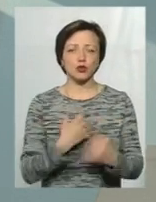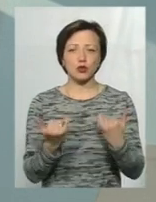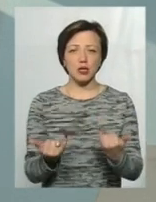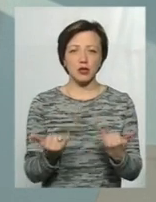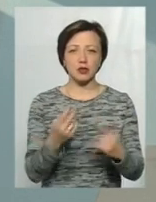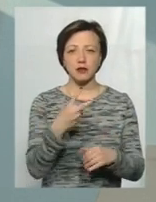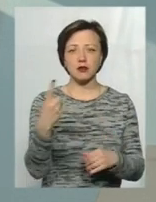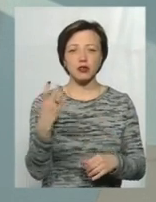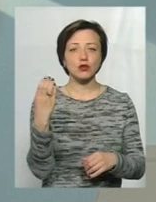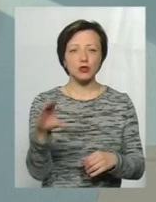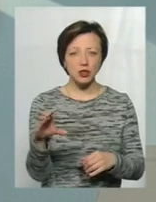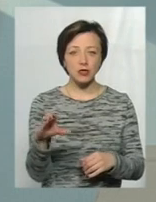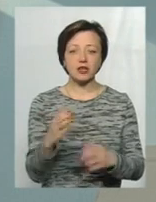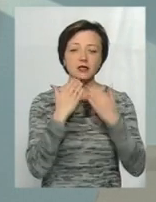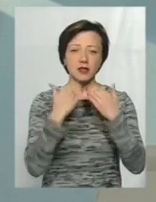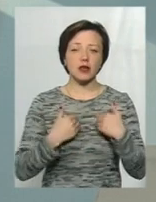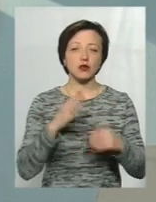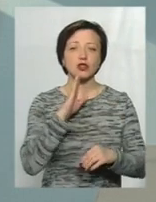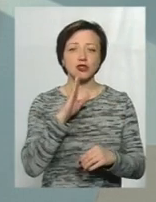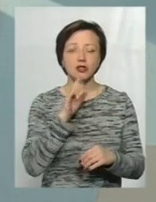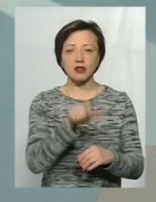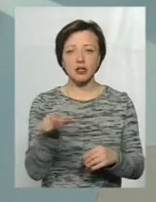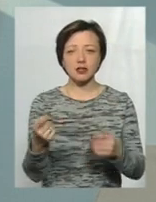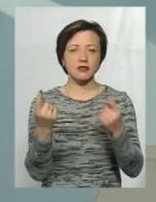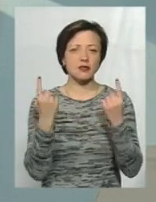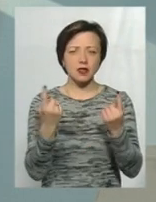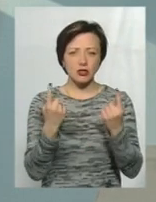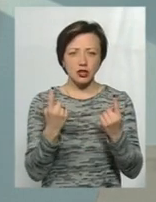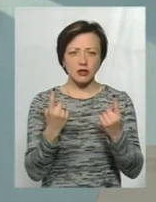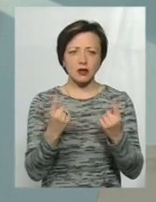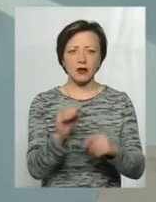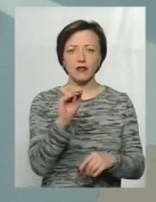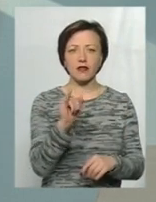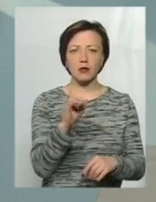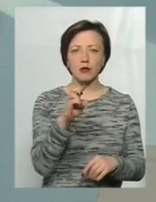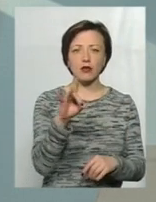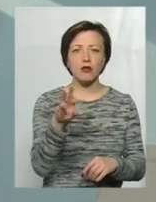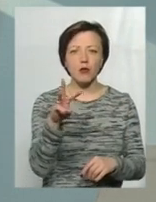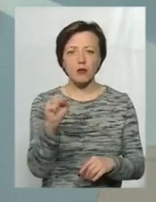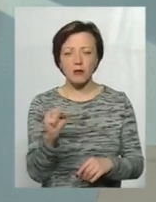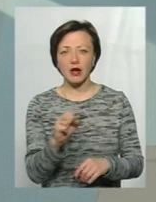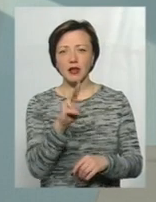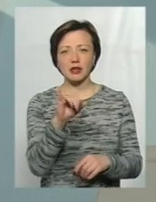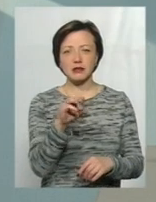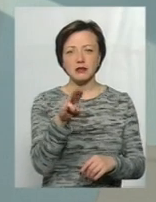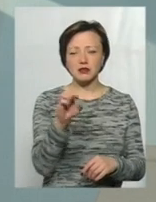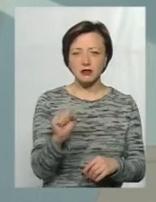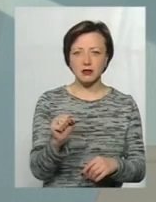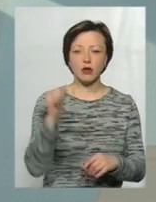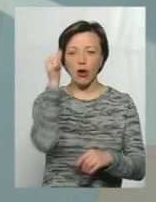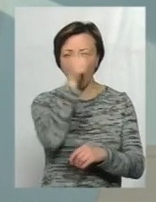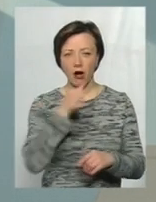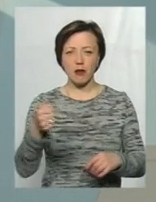в 21 сторіччі звертаються жінки з величезними фіброміомами матки, з величезними кістомами, з якими ходять